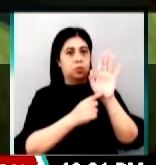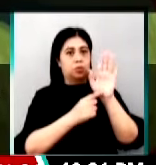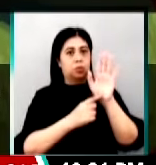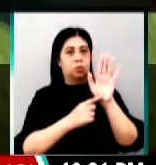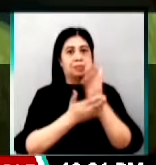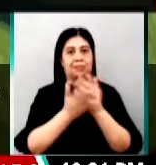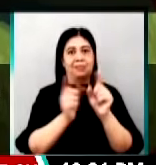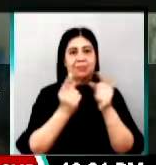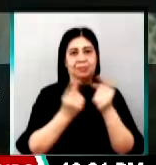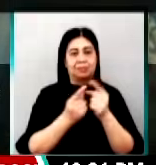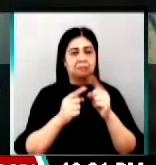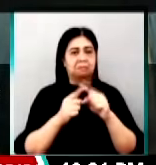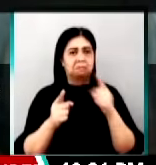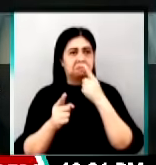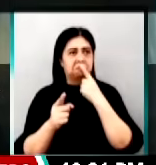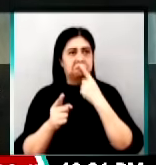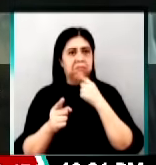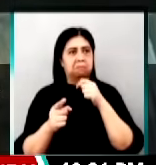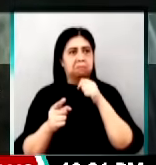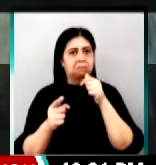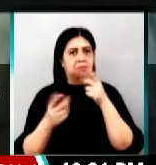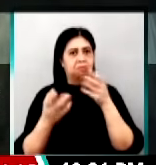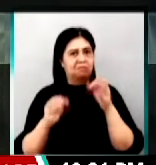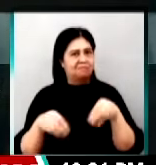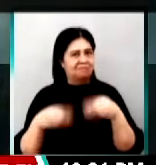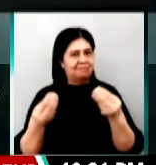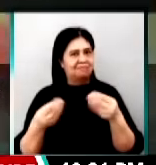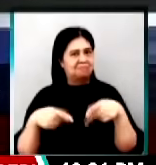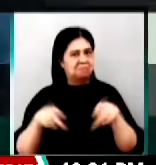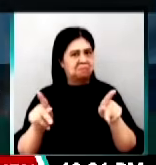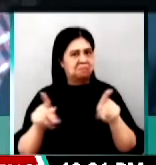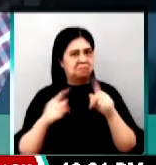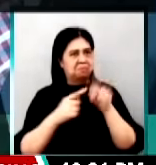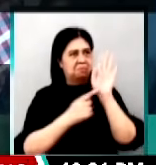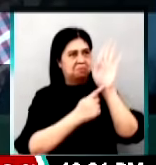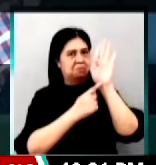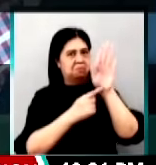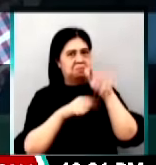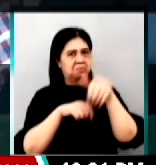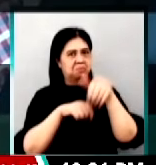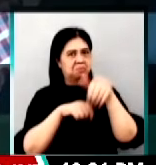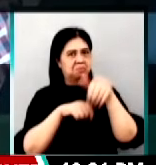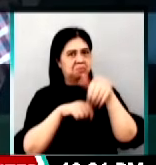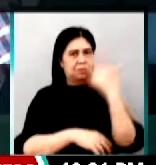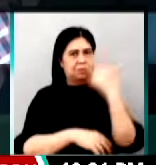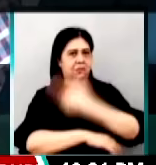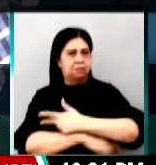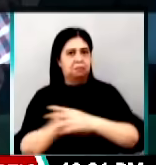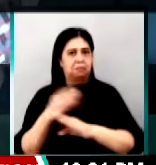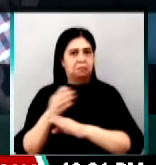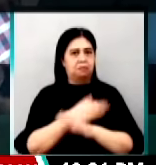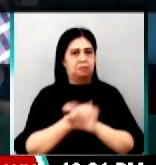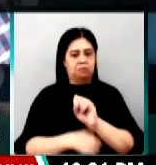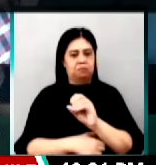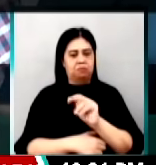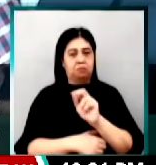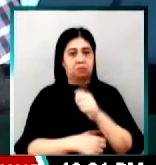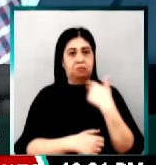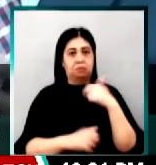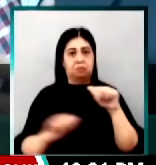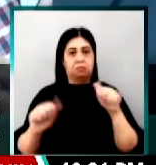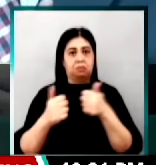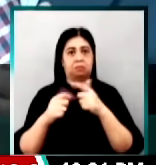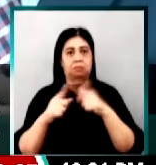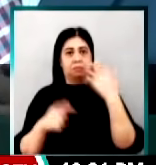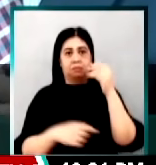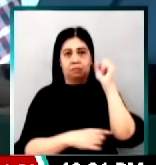walang kasiguruduhan kung mabibigyan sila ng permit para makapag-rally. Tatlong araw bago ang SONA, may hamon si dating Supreme Court Associate Justice